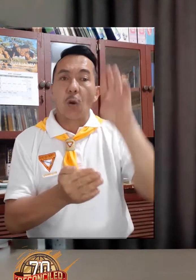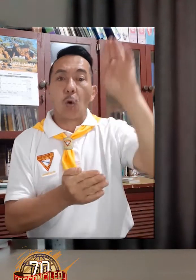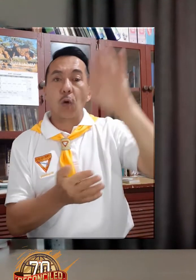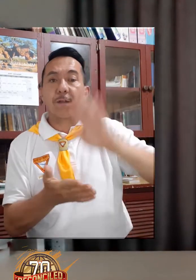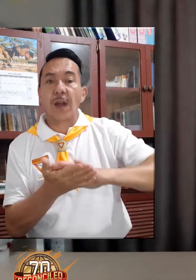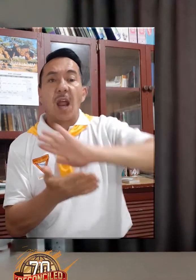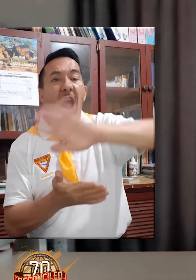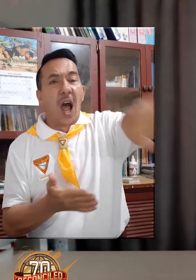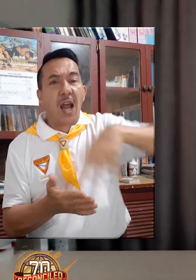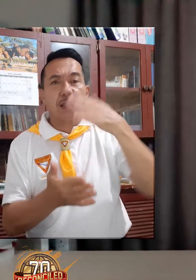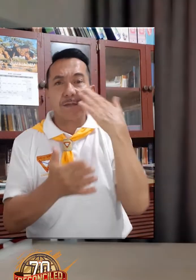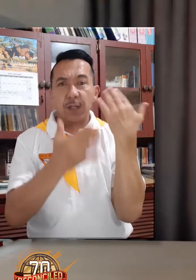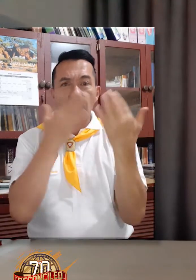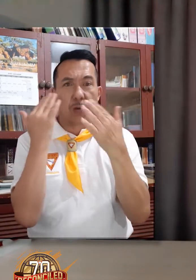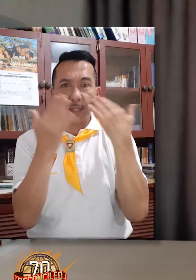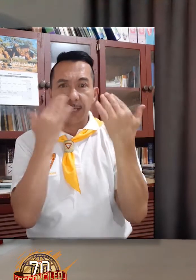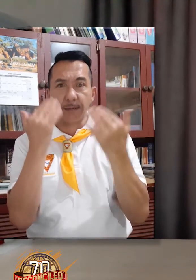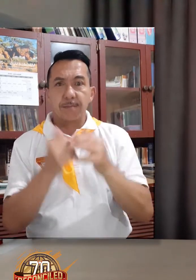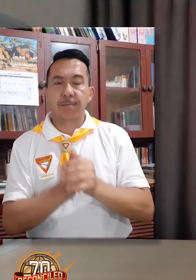alle vertroosting.